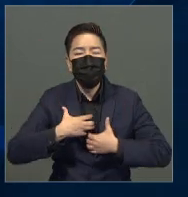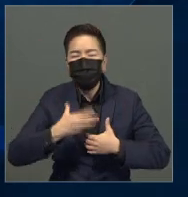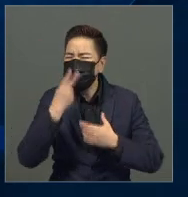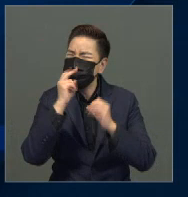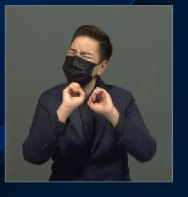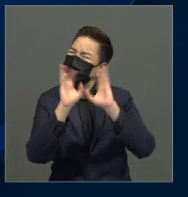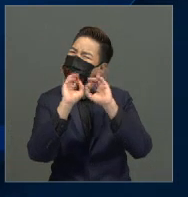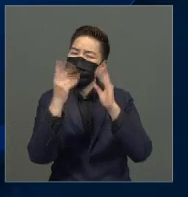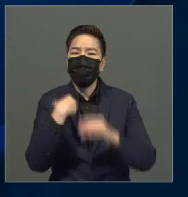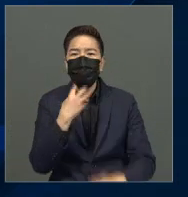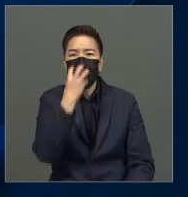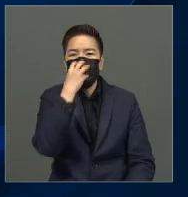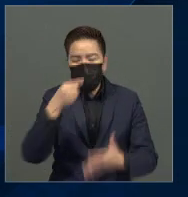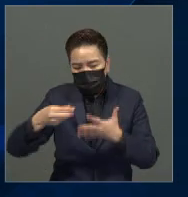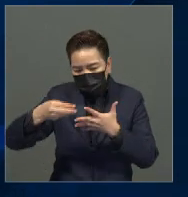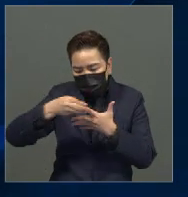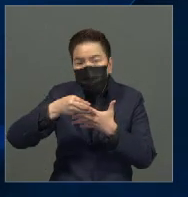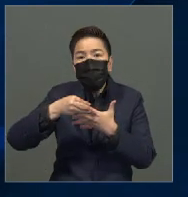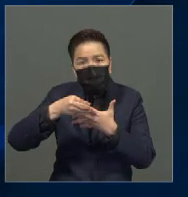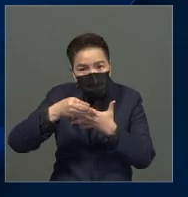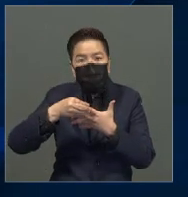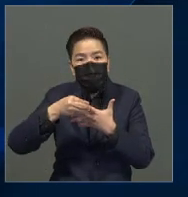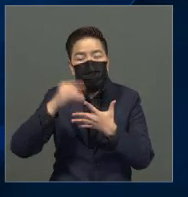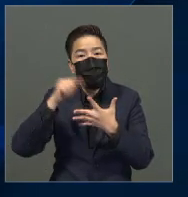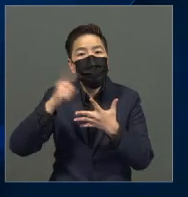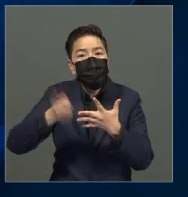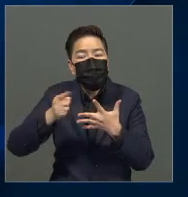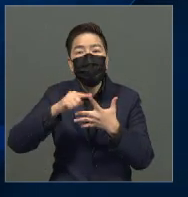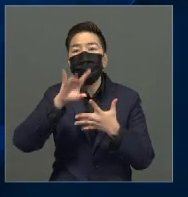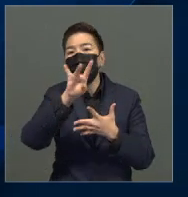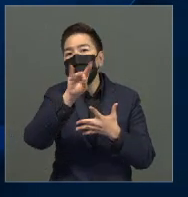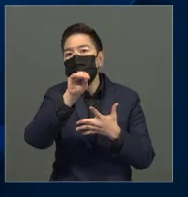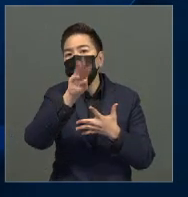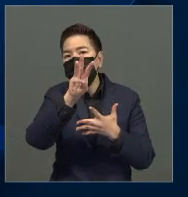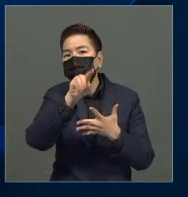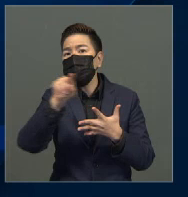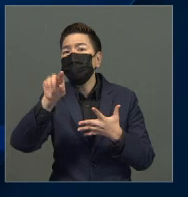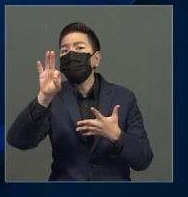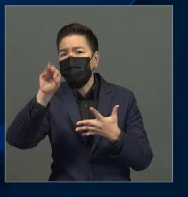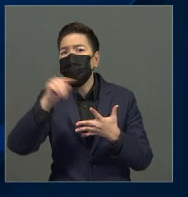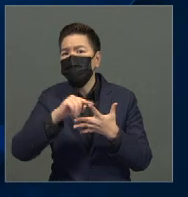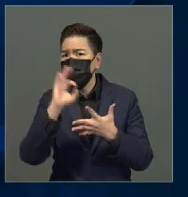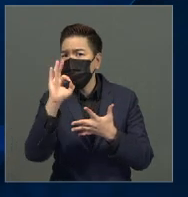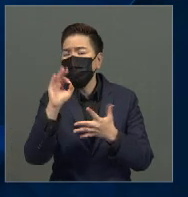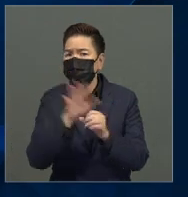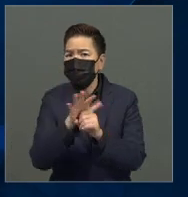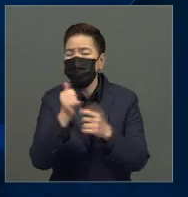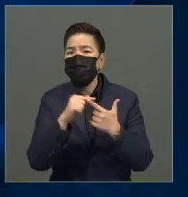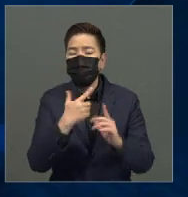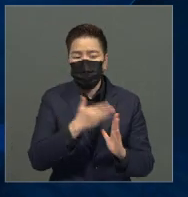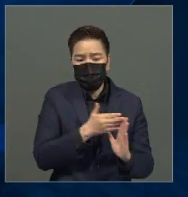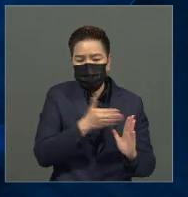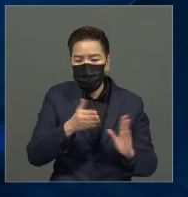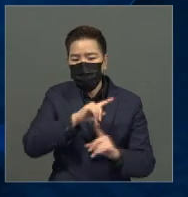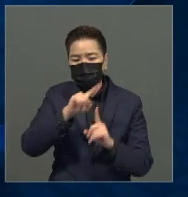ชัดเจนค่ะออกซิเจนปลายนิ้วก็ยังอยู่ในระดับที่ 86-90ถือว่าใช้ได้นะคะแม้กระทั่งวันที่